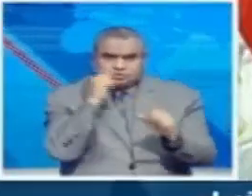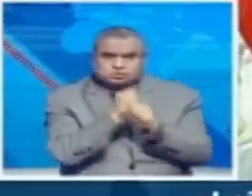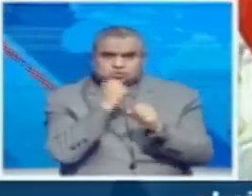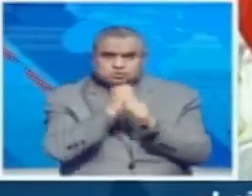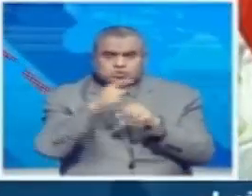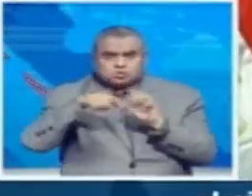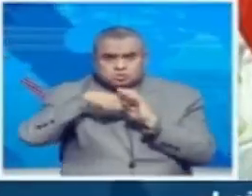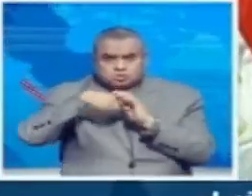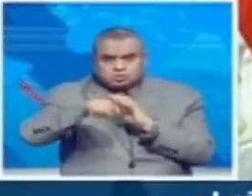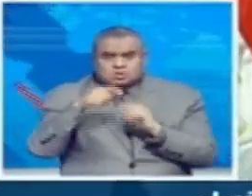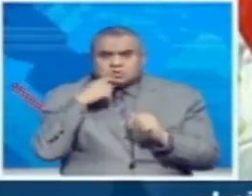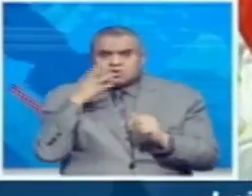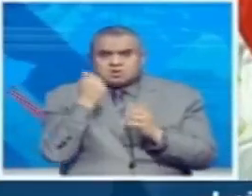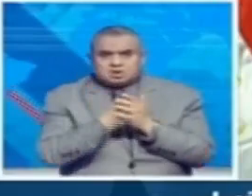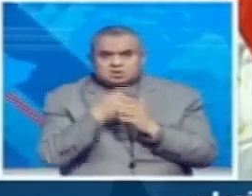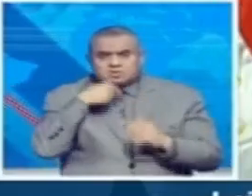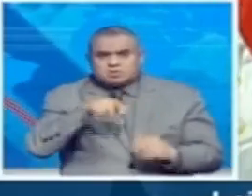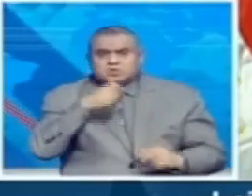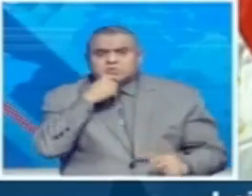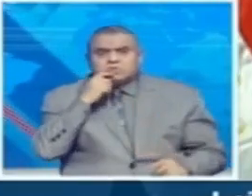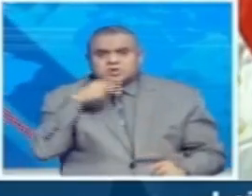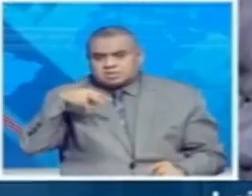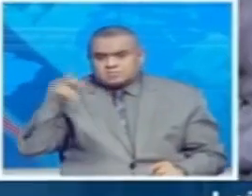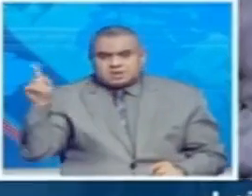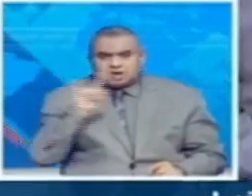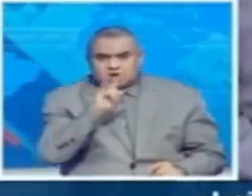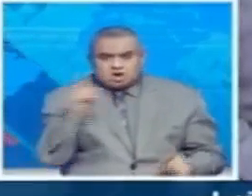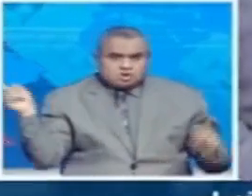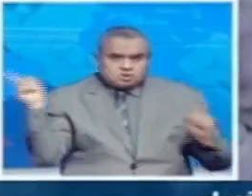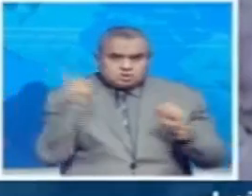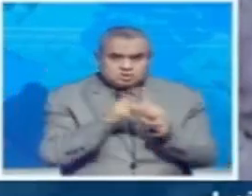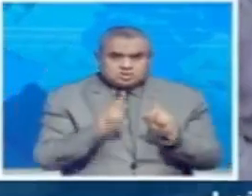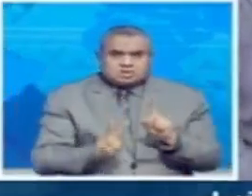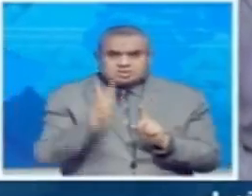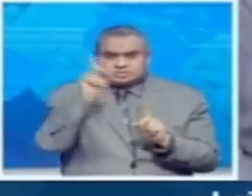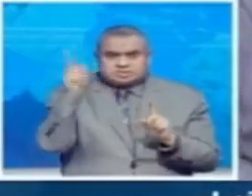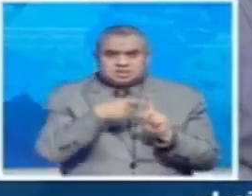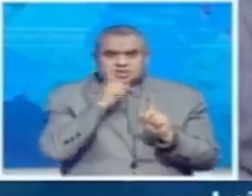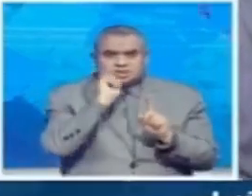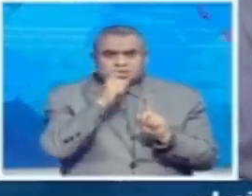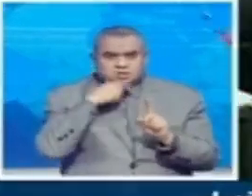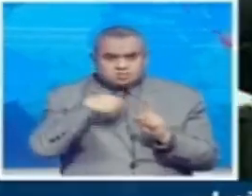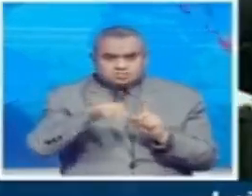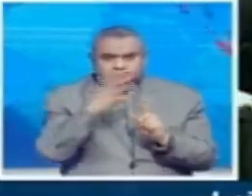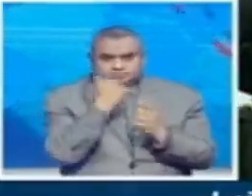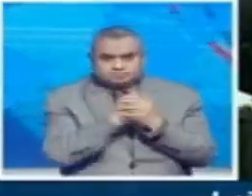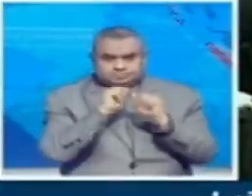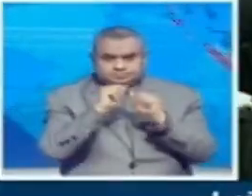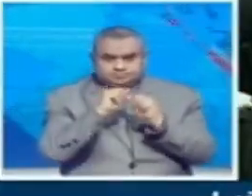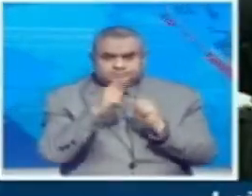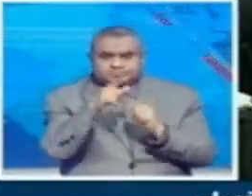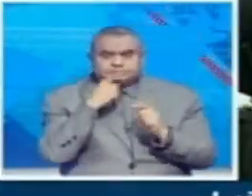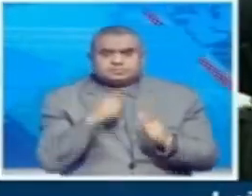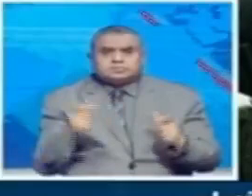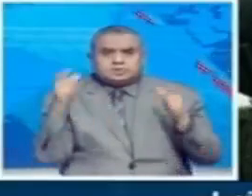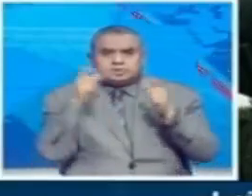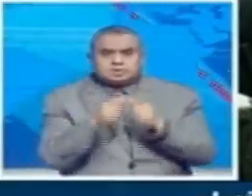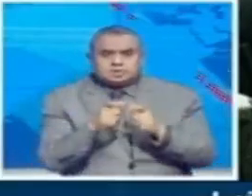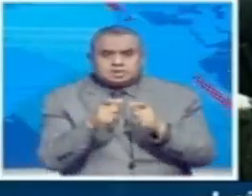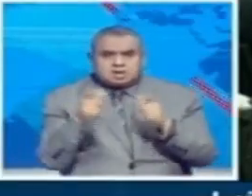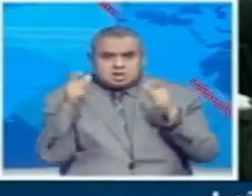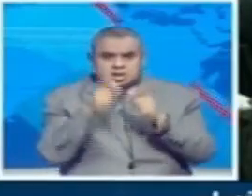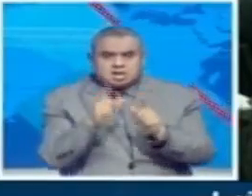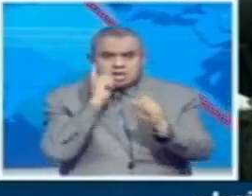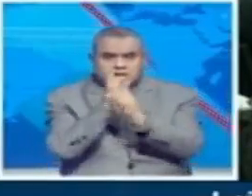خلال الفترة من 8 أكتوبر الماضي وحتى 7 نوفمبر الجاري. عقدنا 75